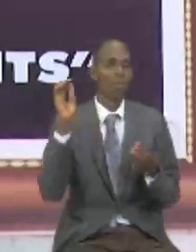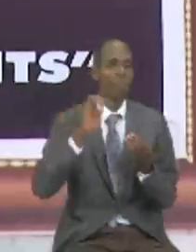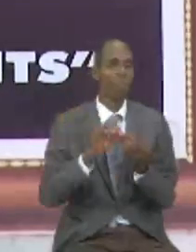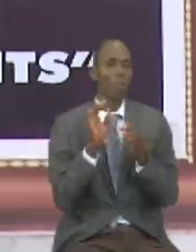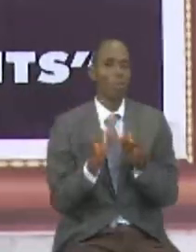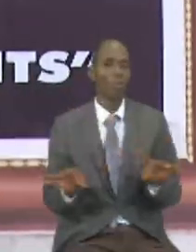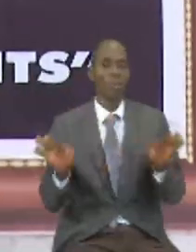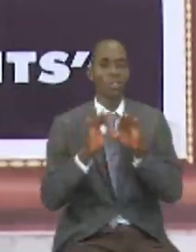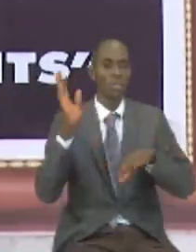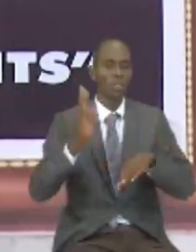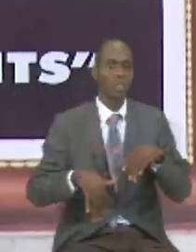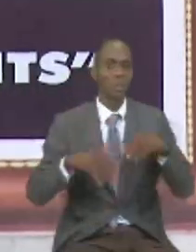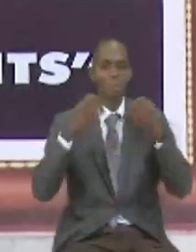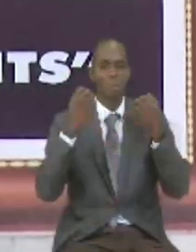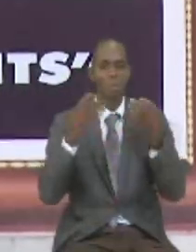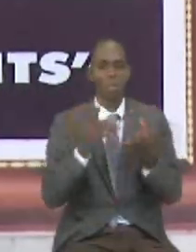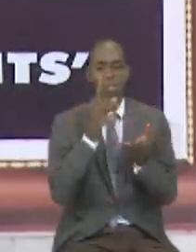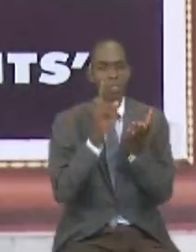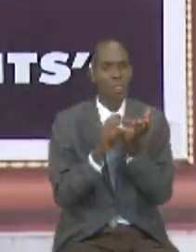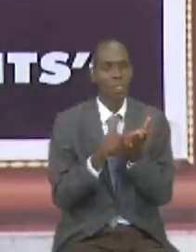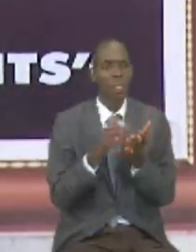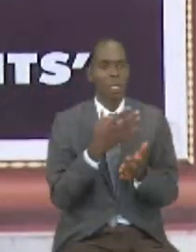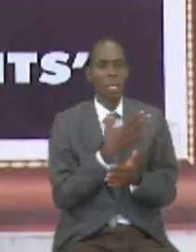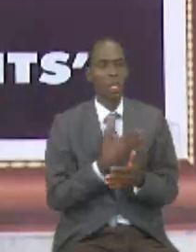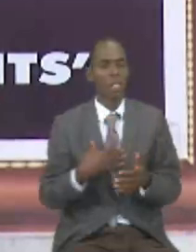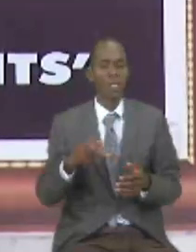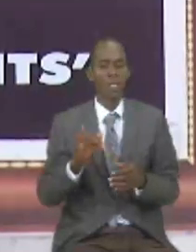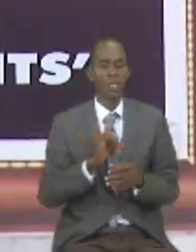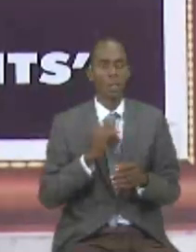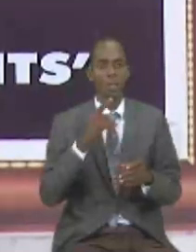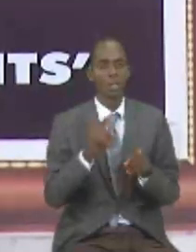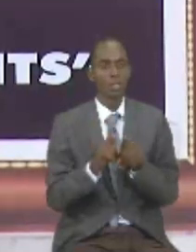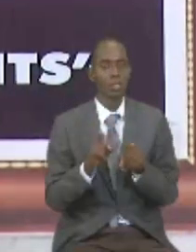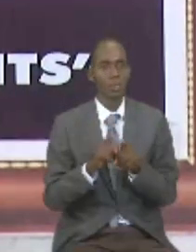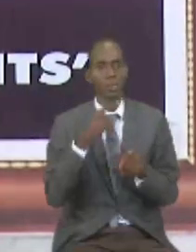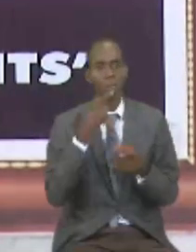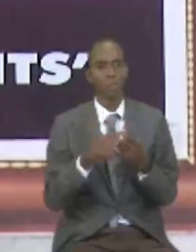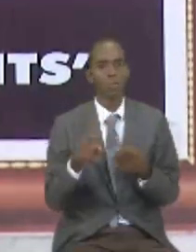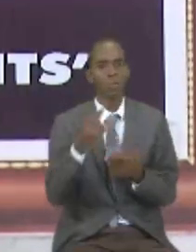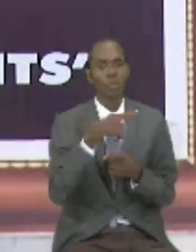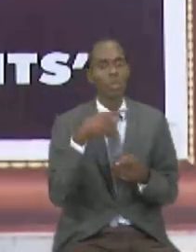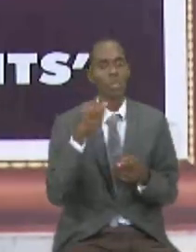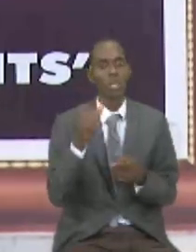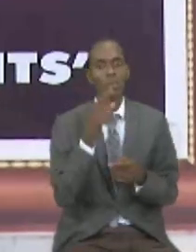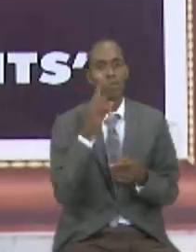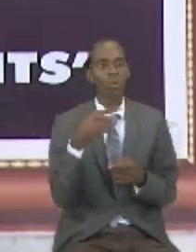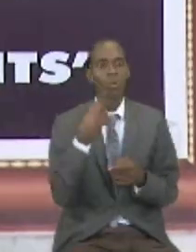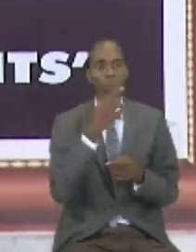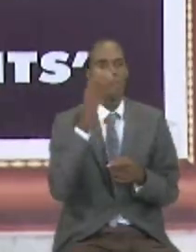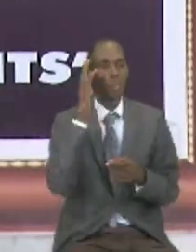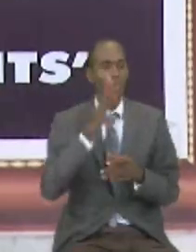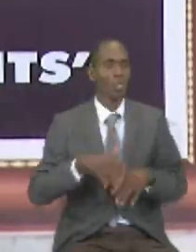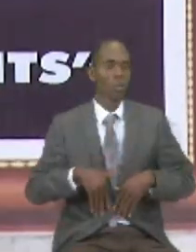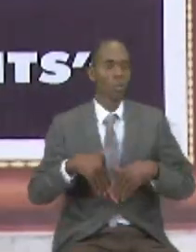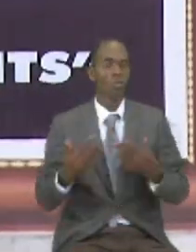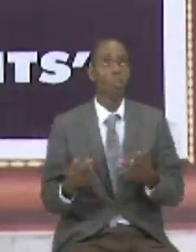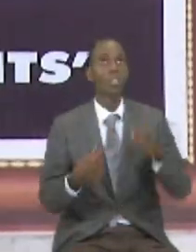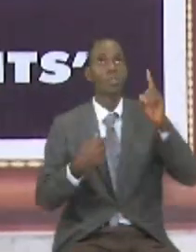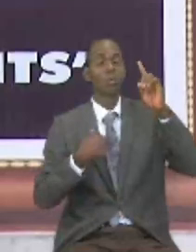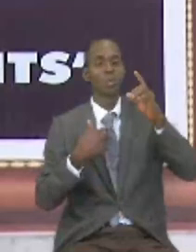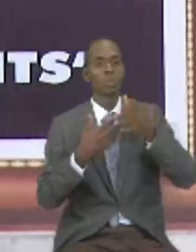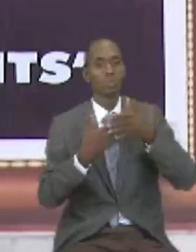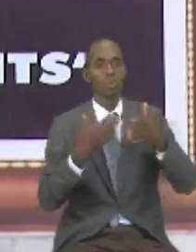dis. Quiconque me confessera devant les hommes, le Fils de l'homme le confessera